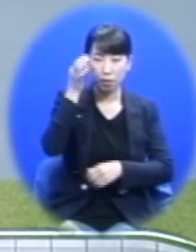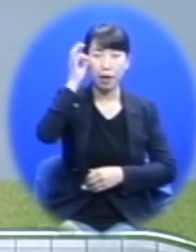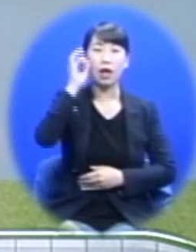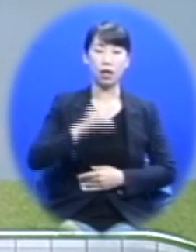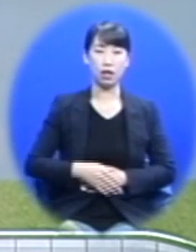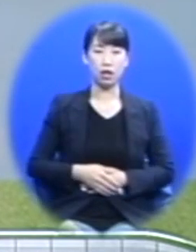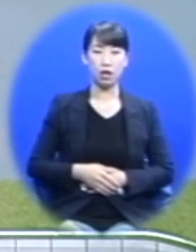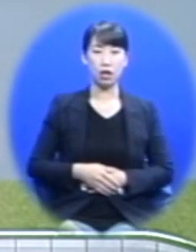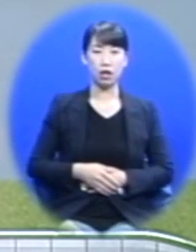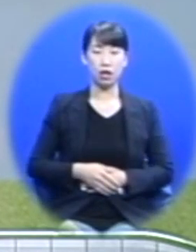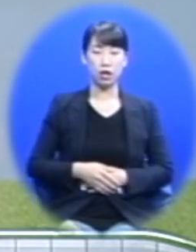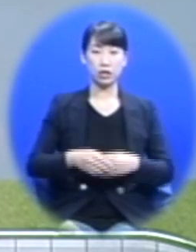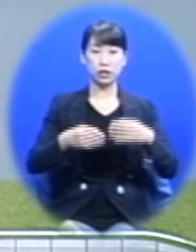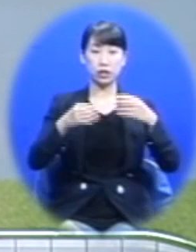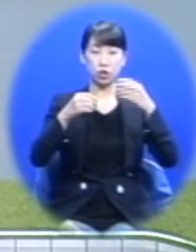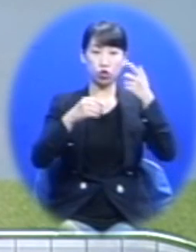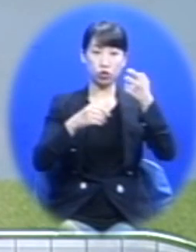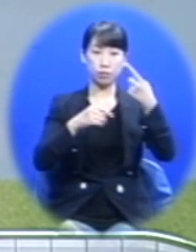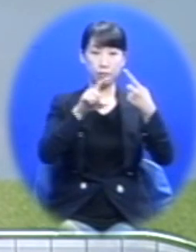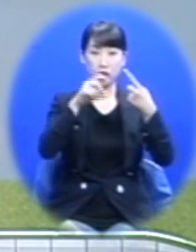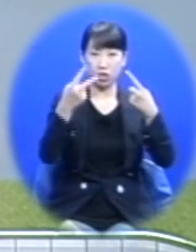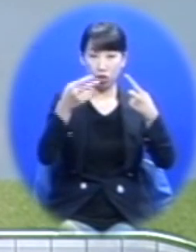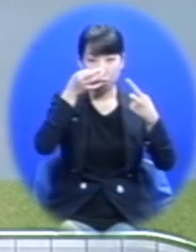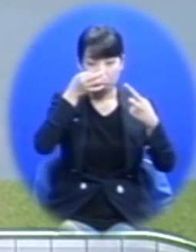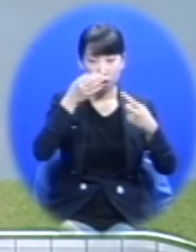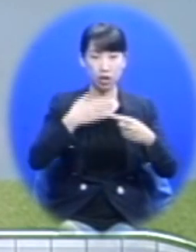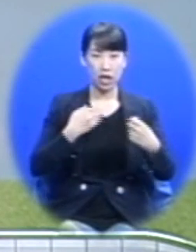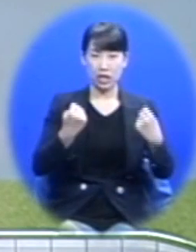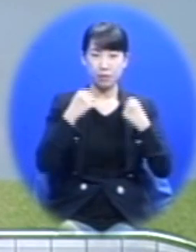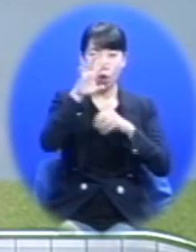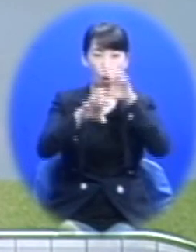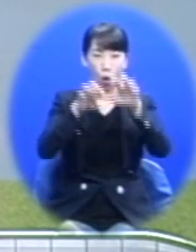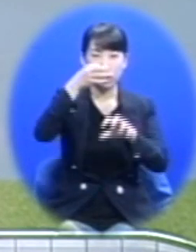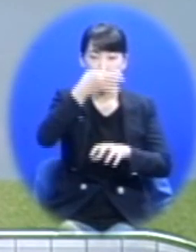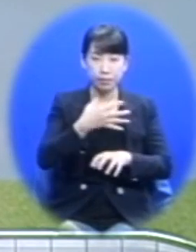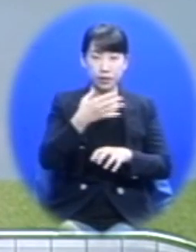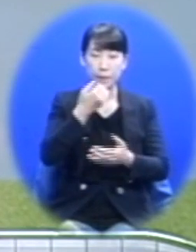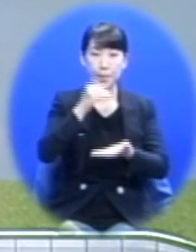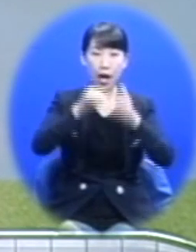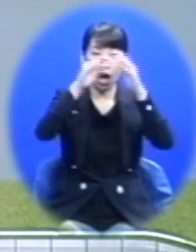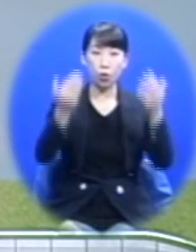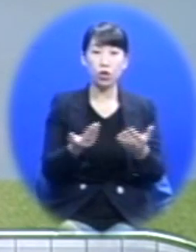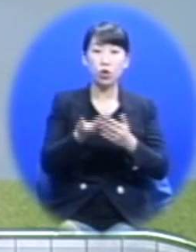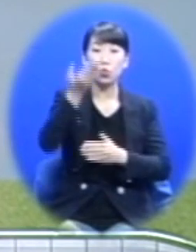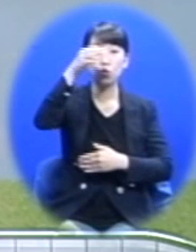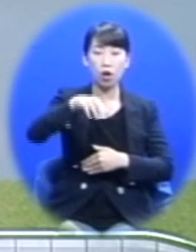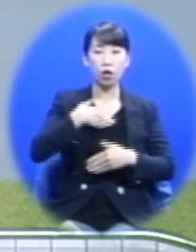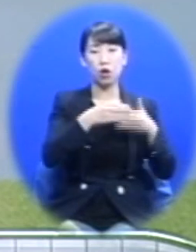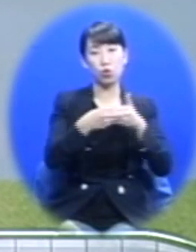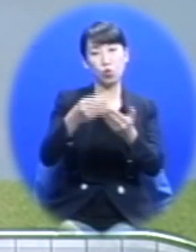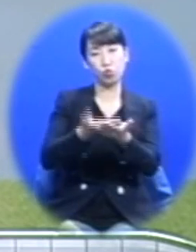하반절에 놀라운 기도를 드립니다. 내 힘으로 오를 수 없는 저 바위 위로 나를 인도하여 주십시오.